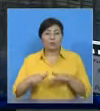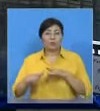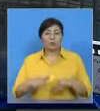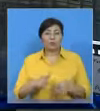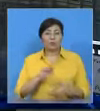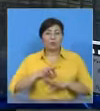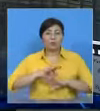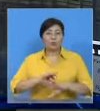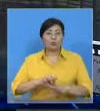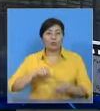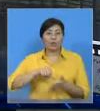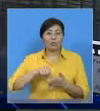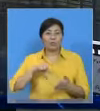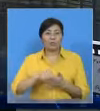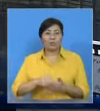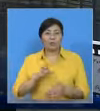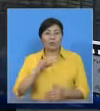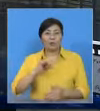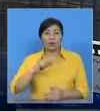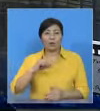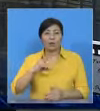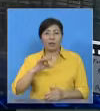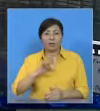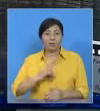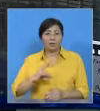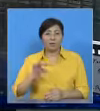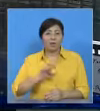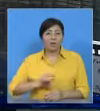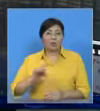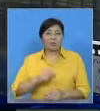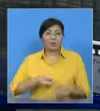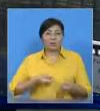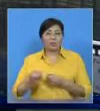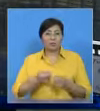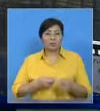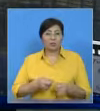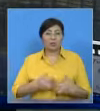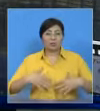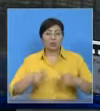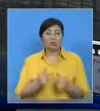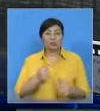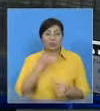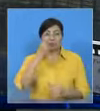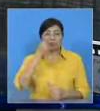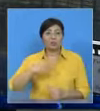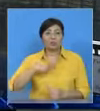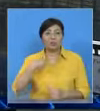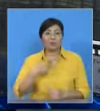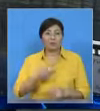болуына атсалысқан Байғанин ауданының әкімшілігіне, өзіміздің жанұямыздың атынан алғысымыз шексіз.